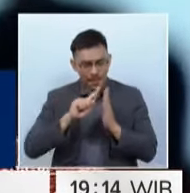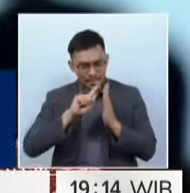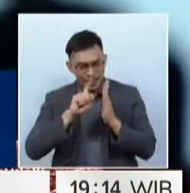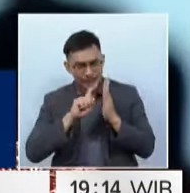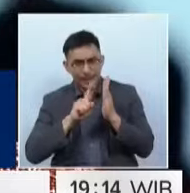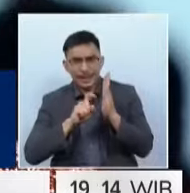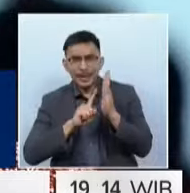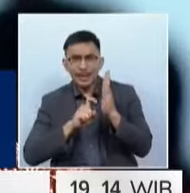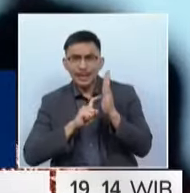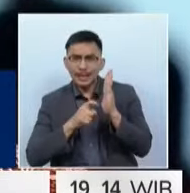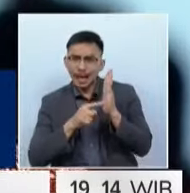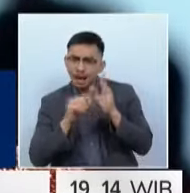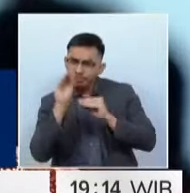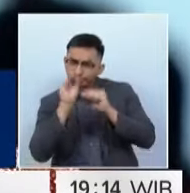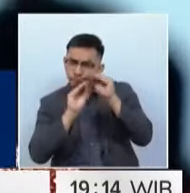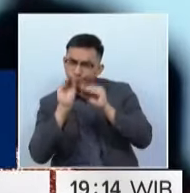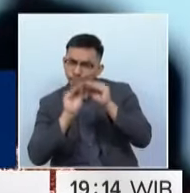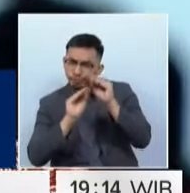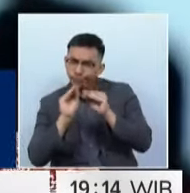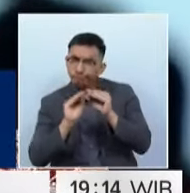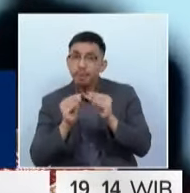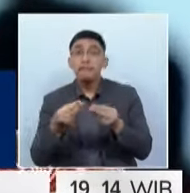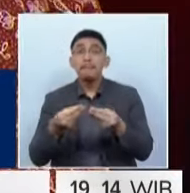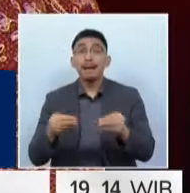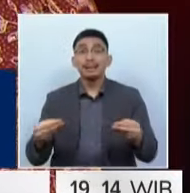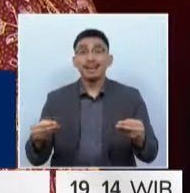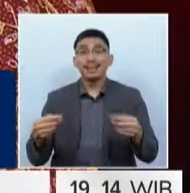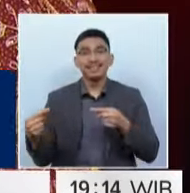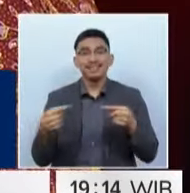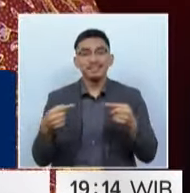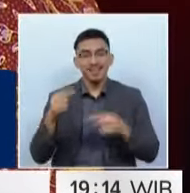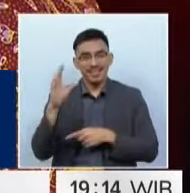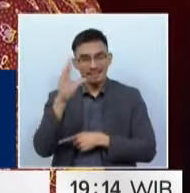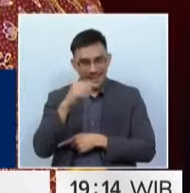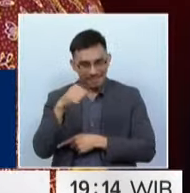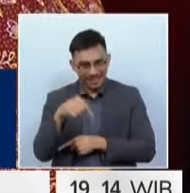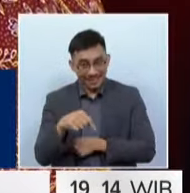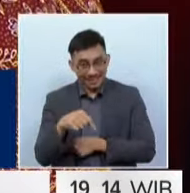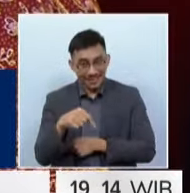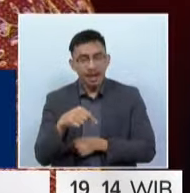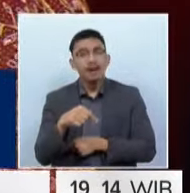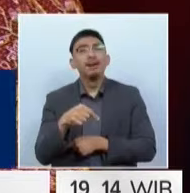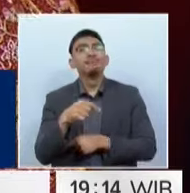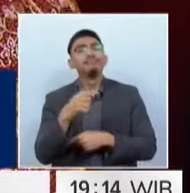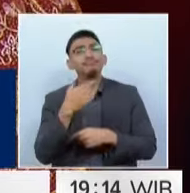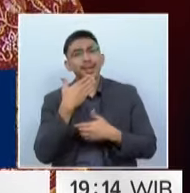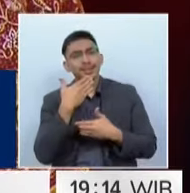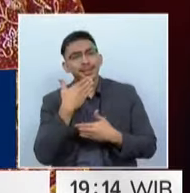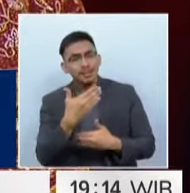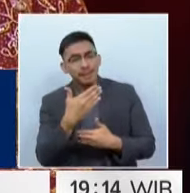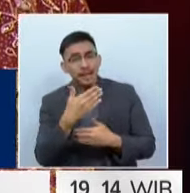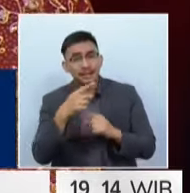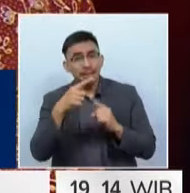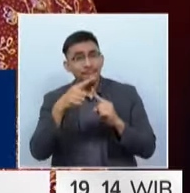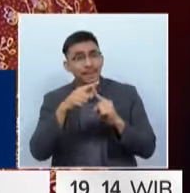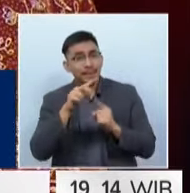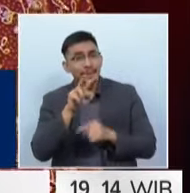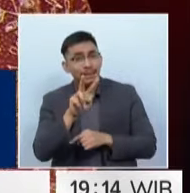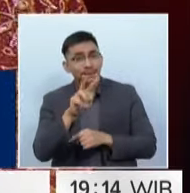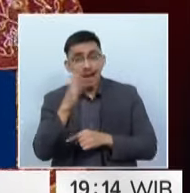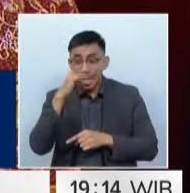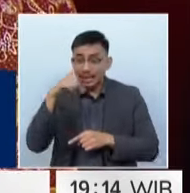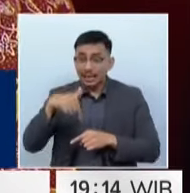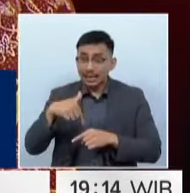bahan untuk debat pada malam hari ini kami juga mengucapkan terima kasih kepada televisi penyelenggara yang akan